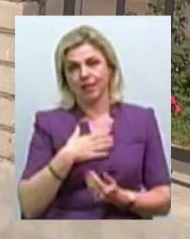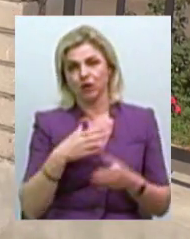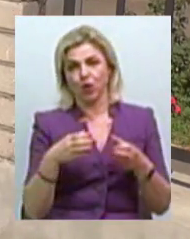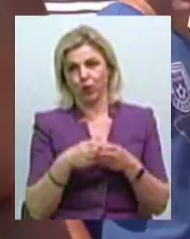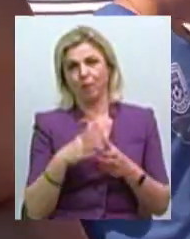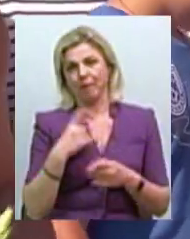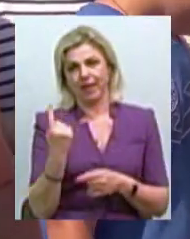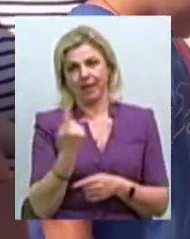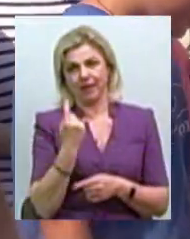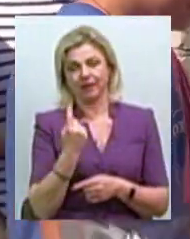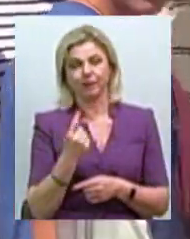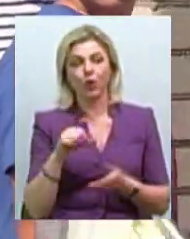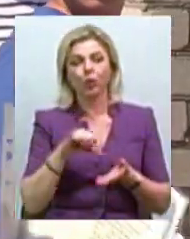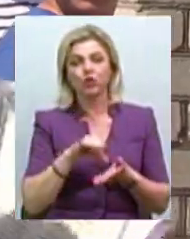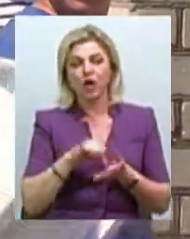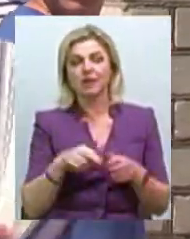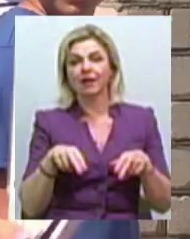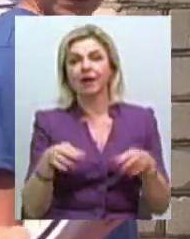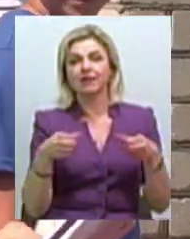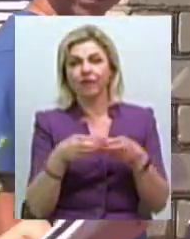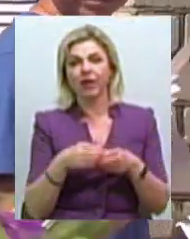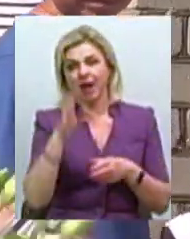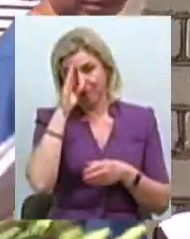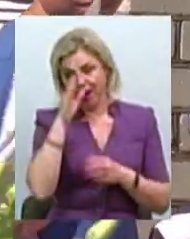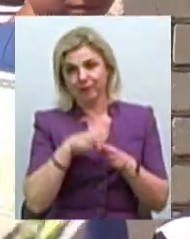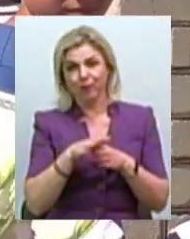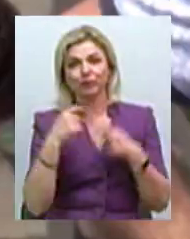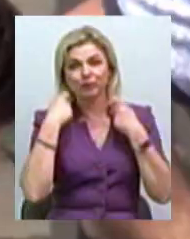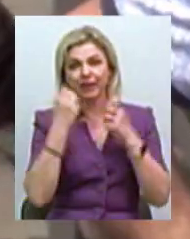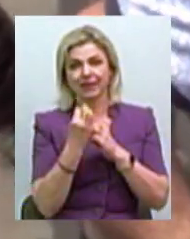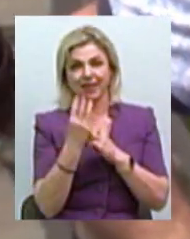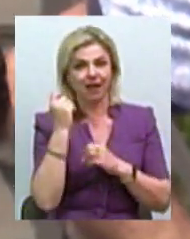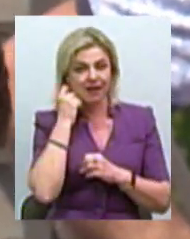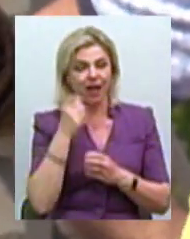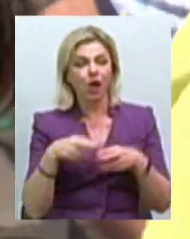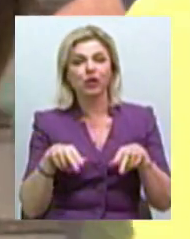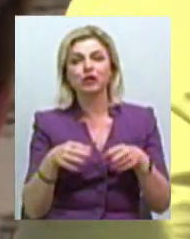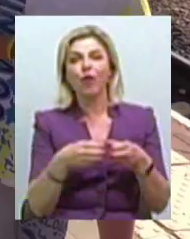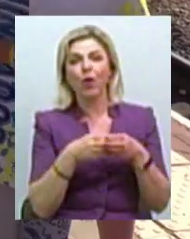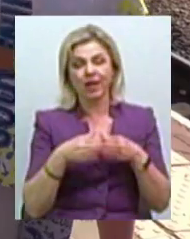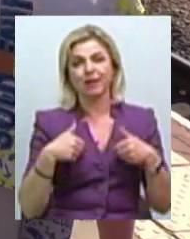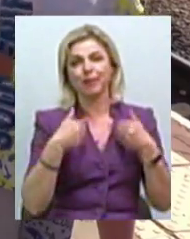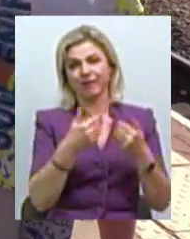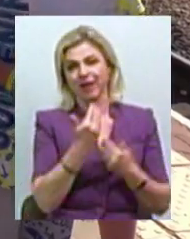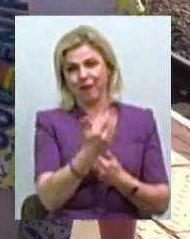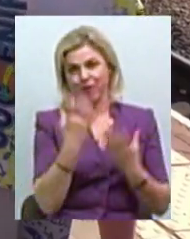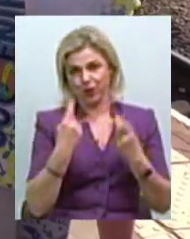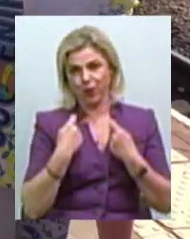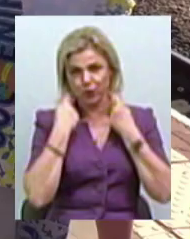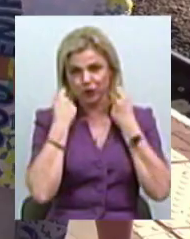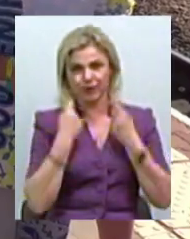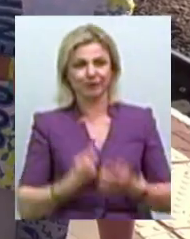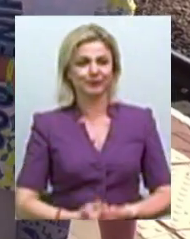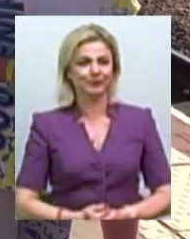єдиною. Учаснику сувеніру Даніїлу Григор'євському сьогодні 13. Танцювальний колектив привітав його з днем народження.